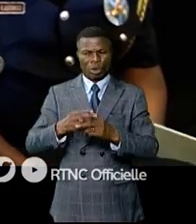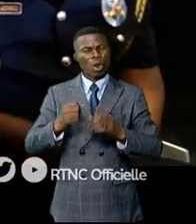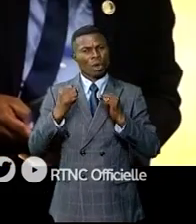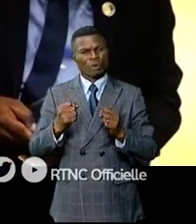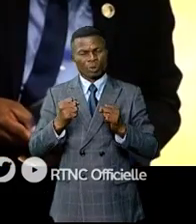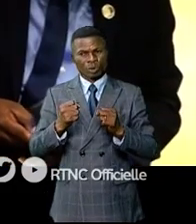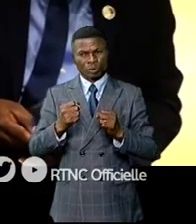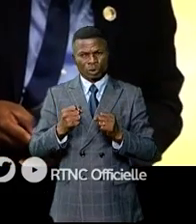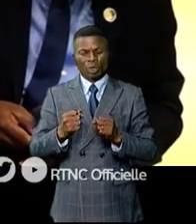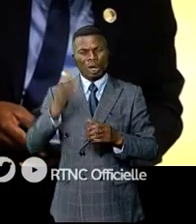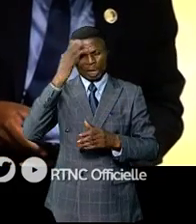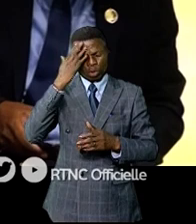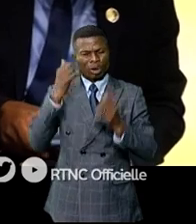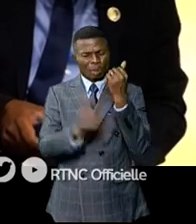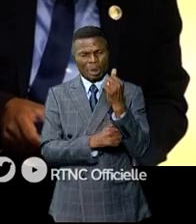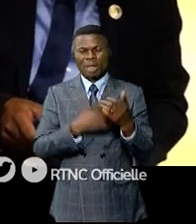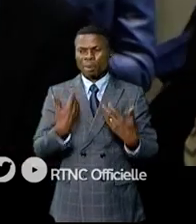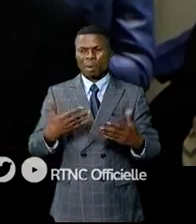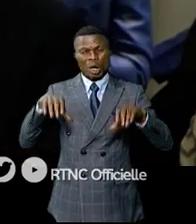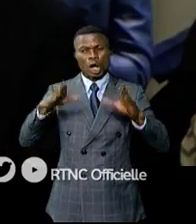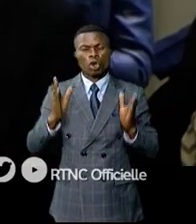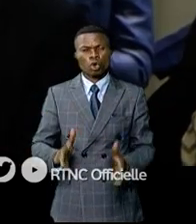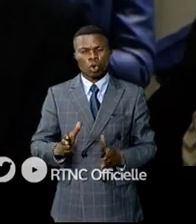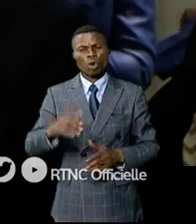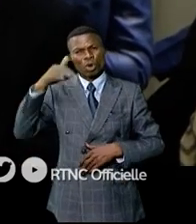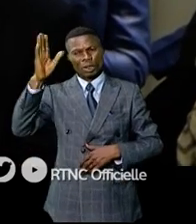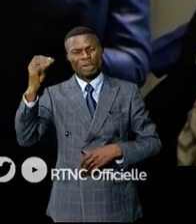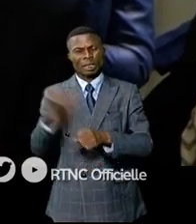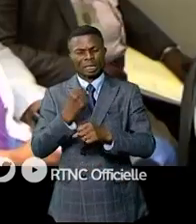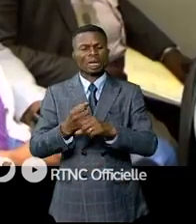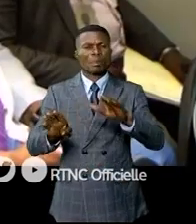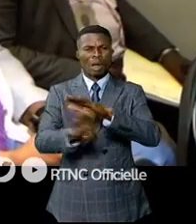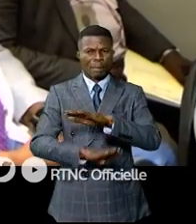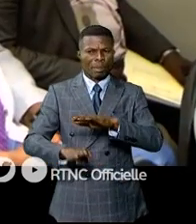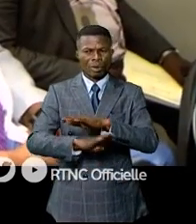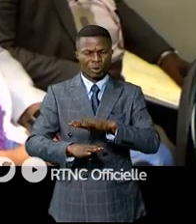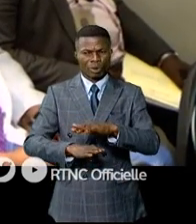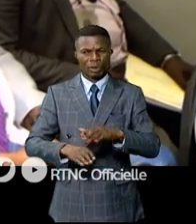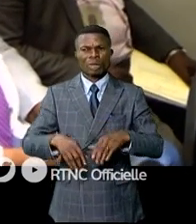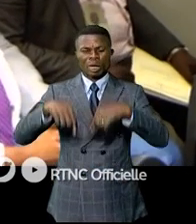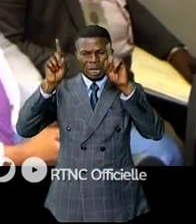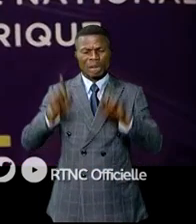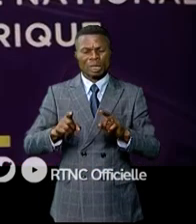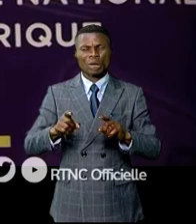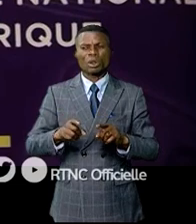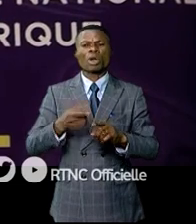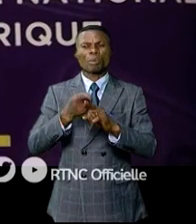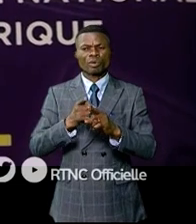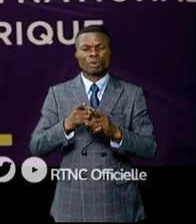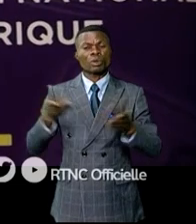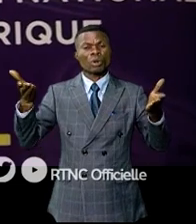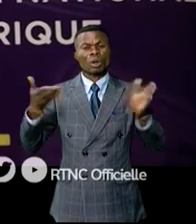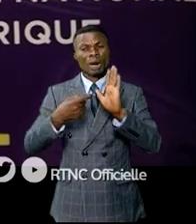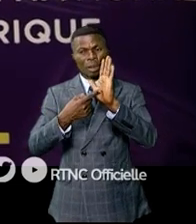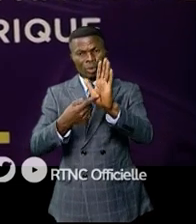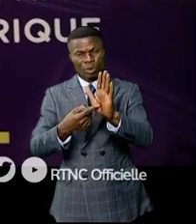efficient et personnalisé des citoyens congolais aux services de base, exercice conditionné toujours par la